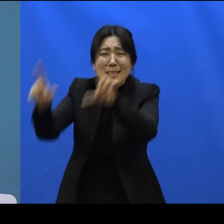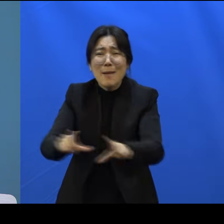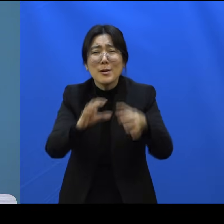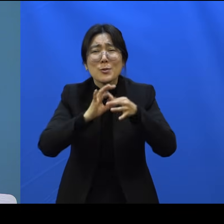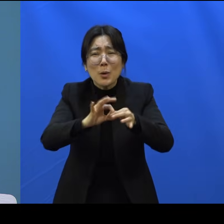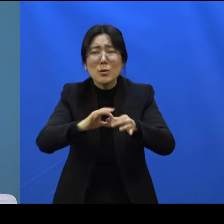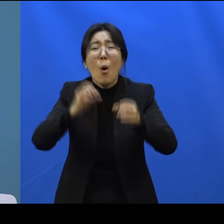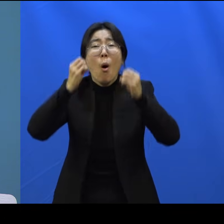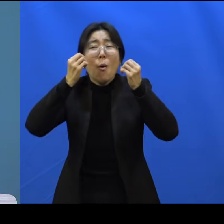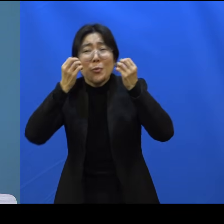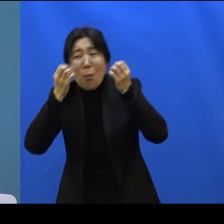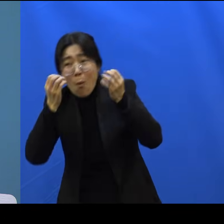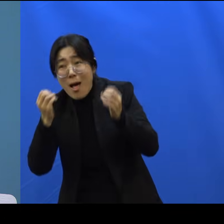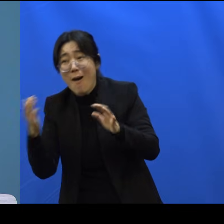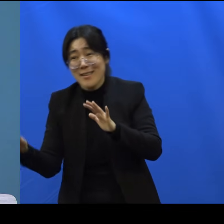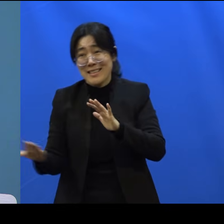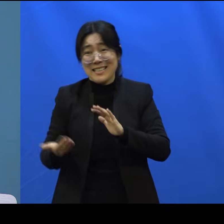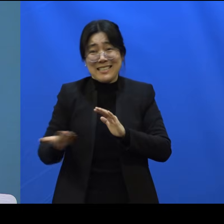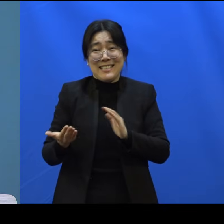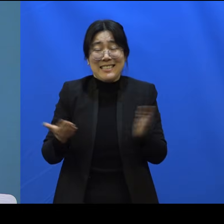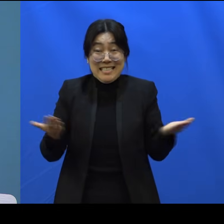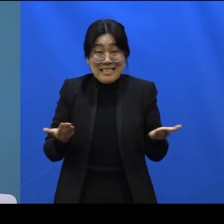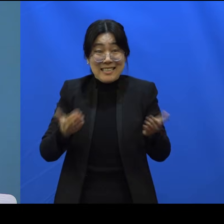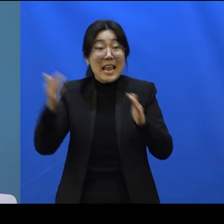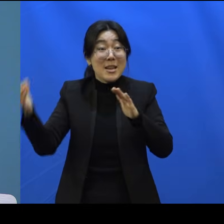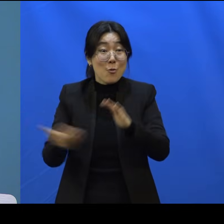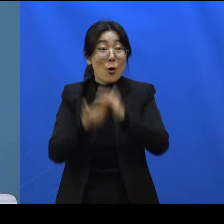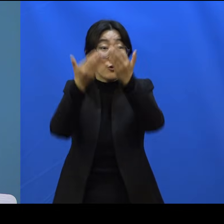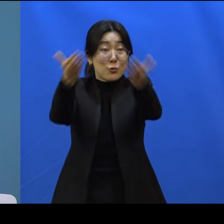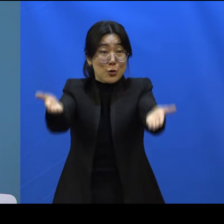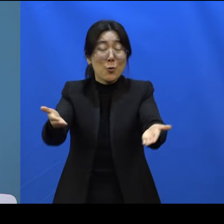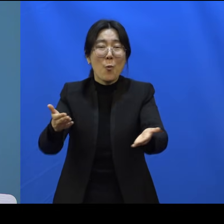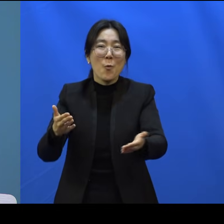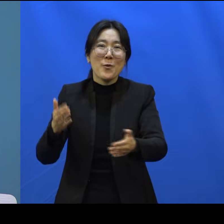놀라운 일들을, 기이한 일들을 행하시고